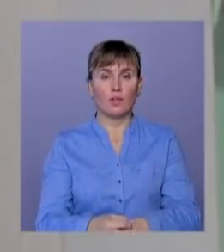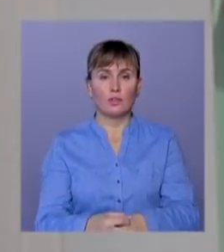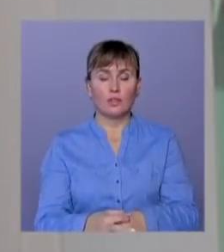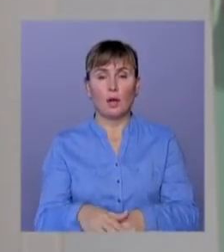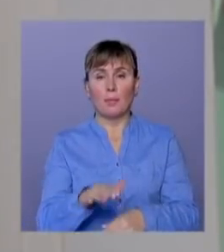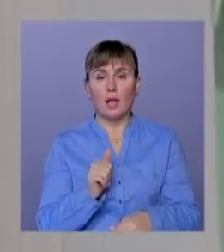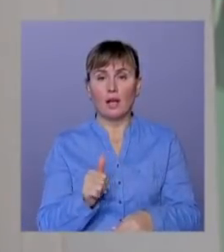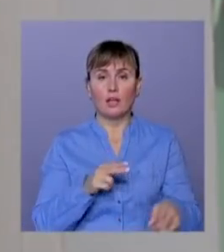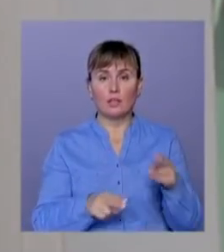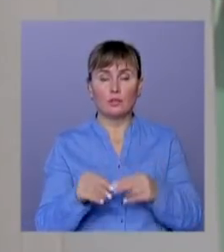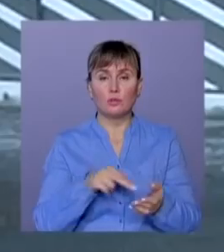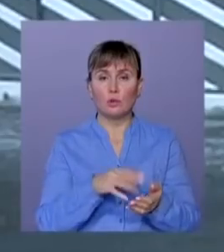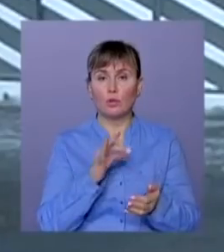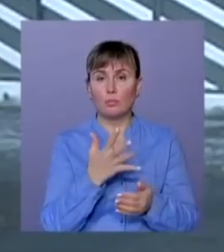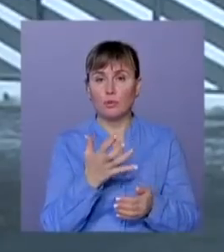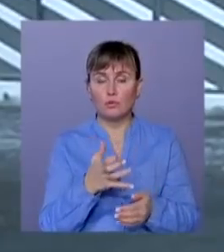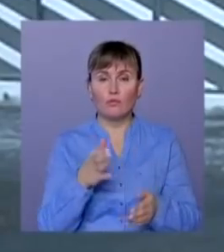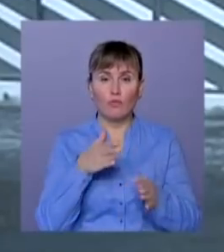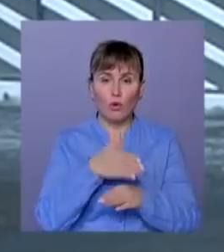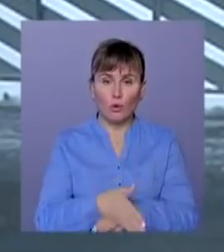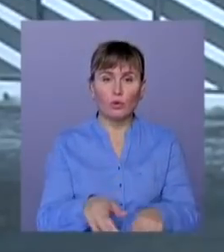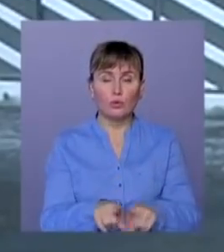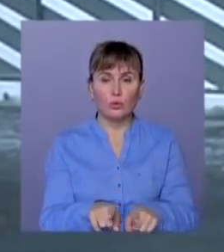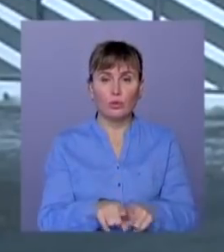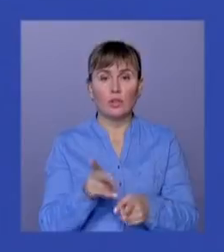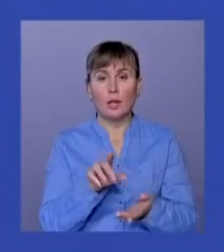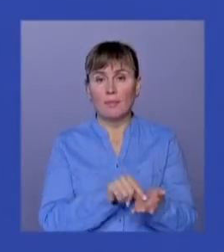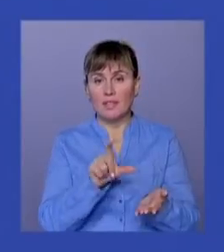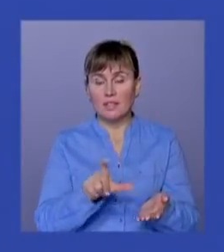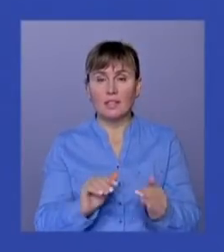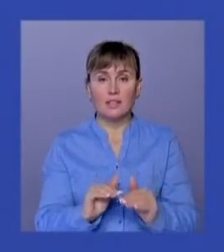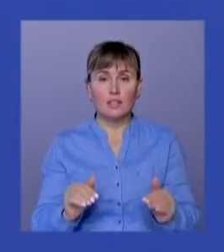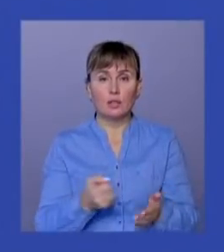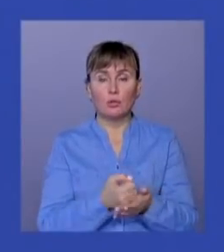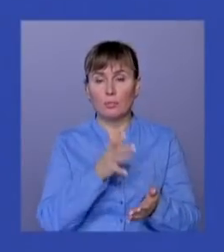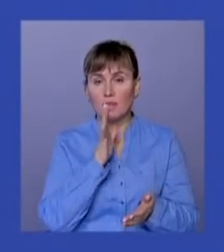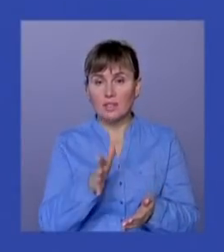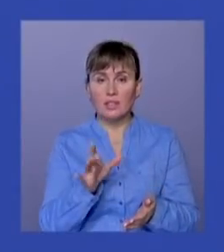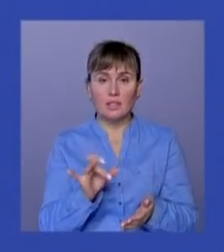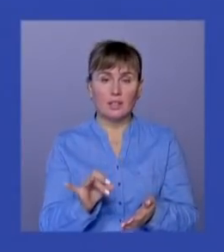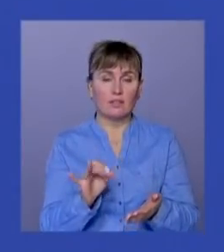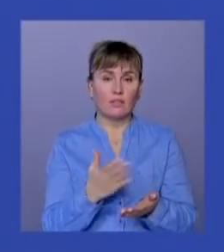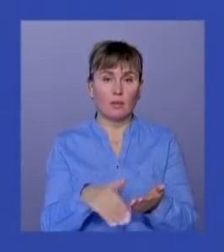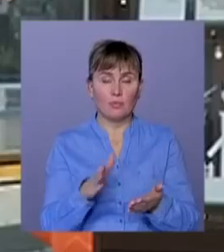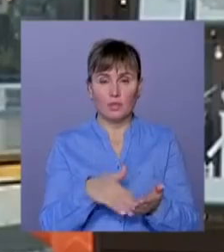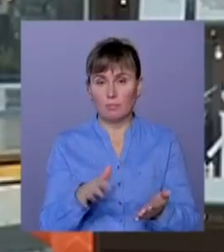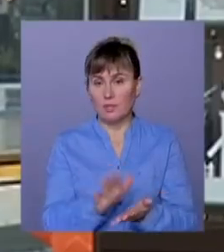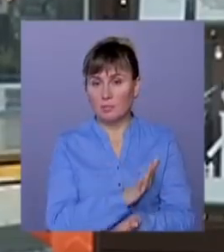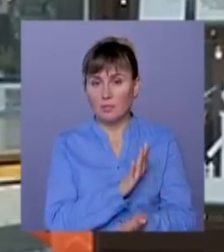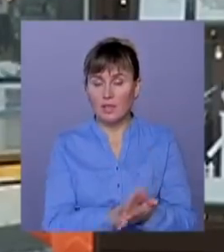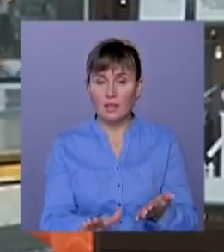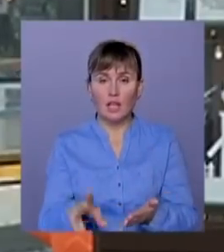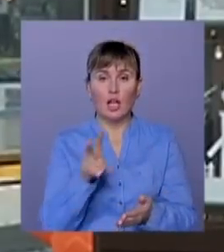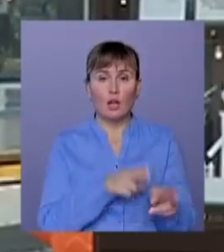Прокат коньков стоит от 500 тенге, вход на каток столько же. А для пенсионеров и детей до 5 лет и вовсе забавы бесплатные. Работают